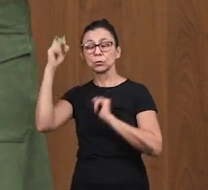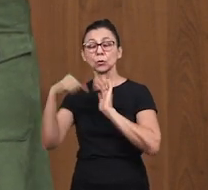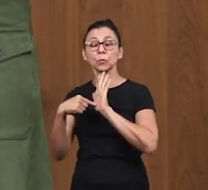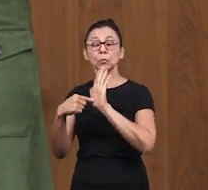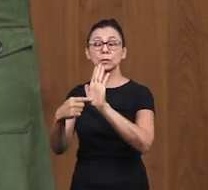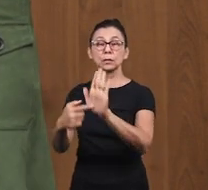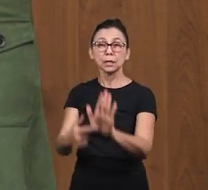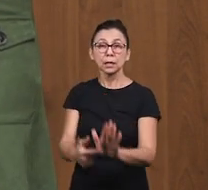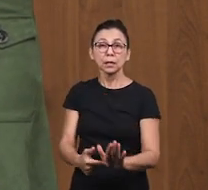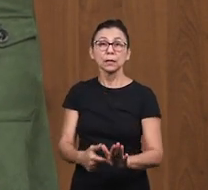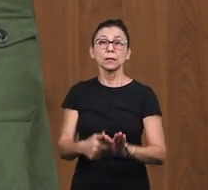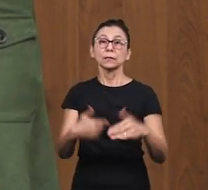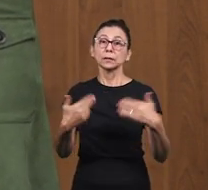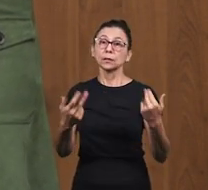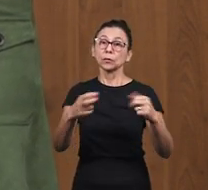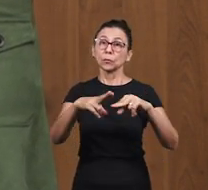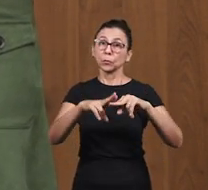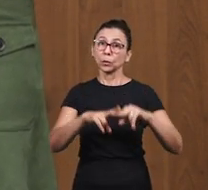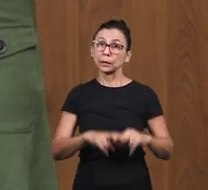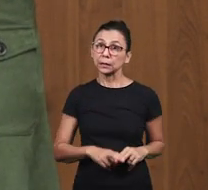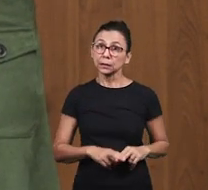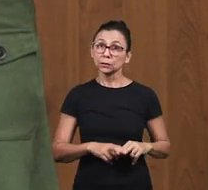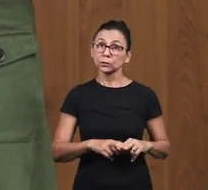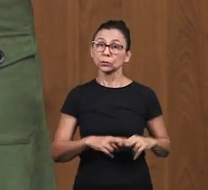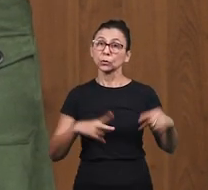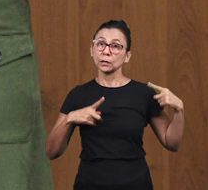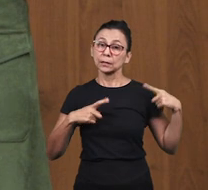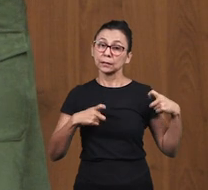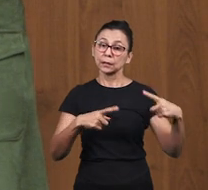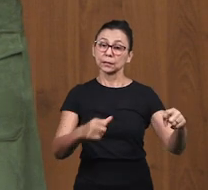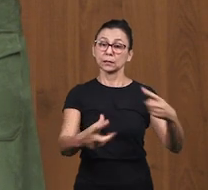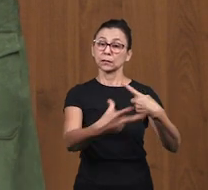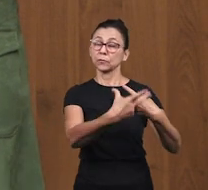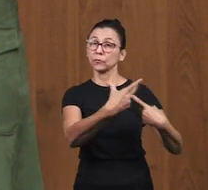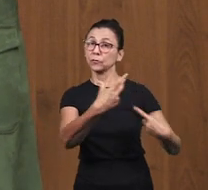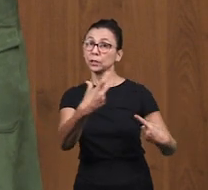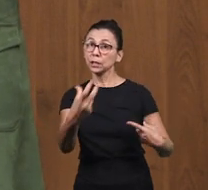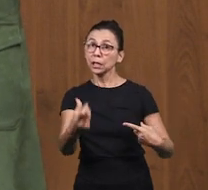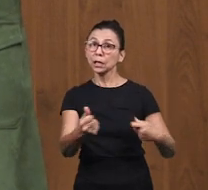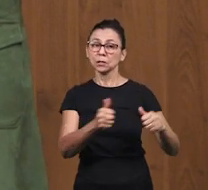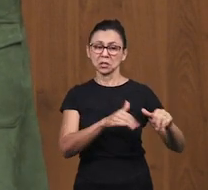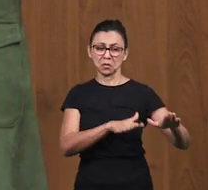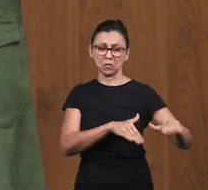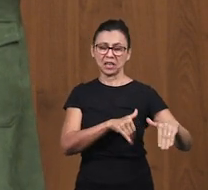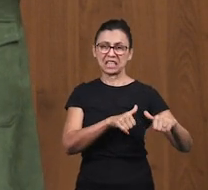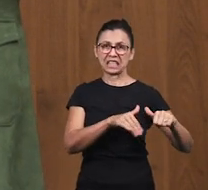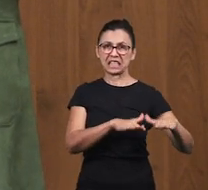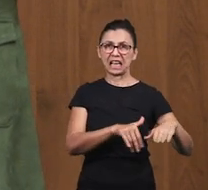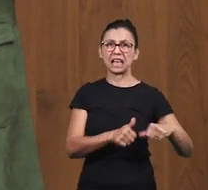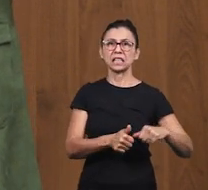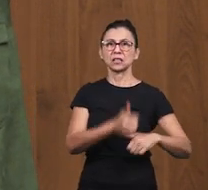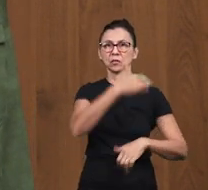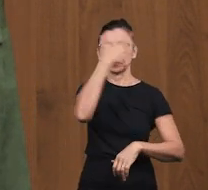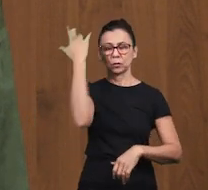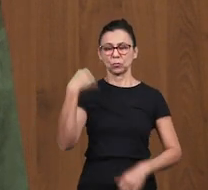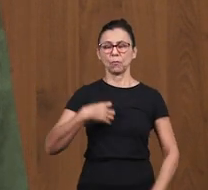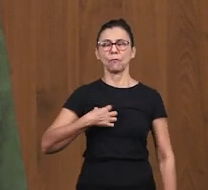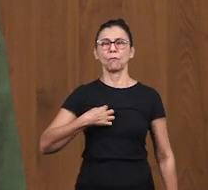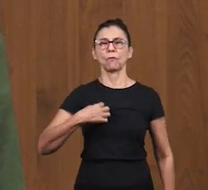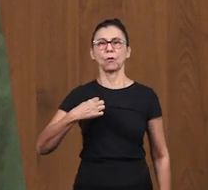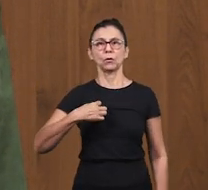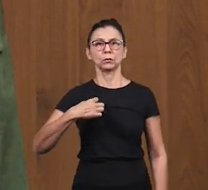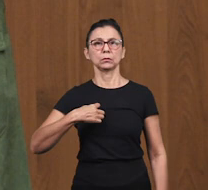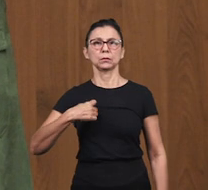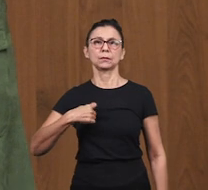Comme nous avons dit, il n'a perdu aucune bataille et son armée était avec lui. Était une armée de personnes